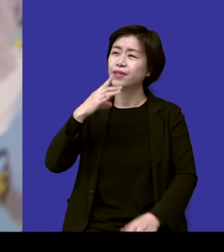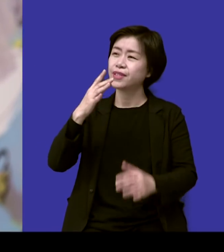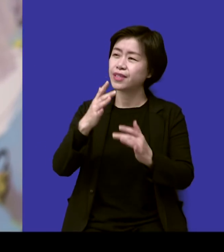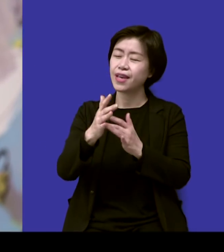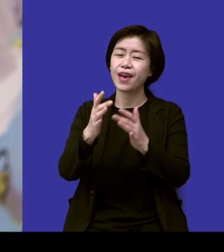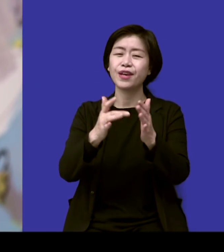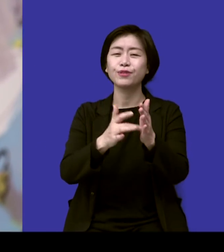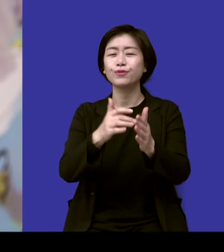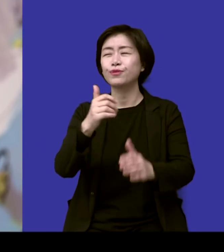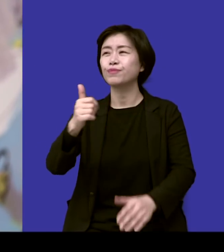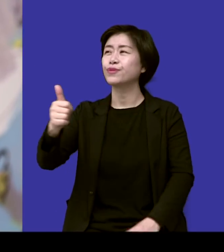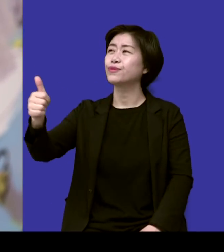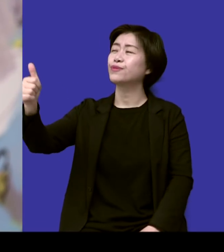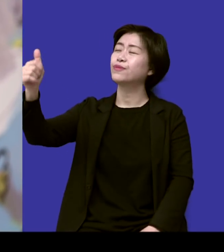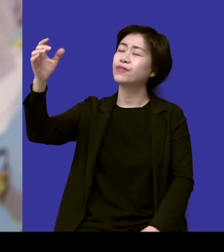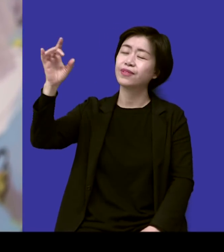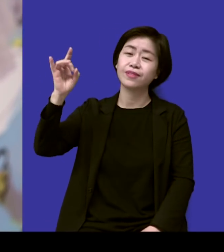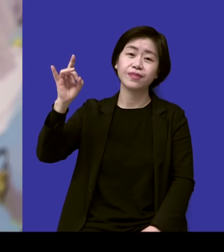오직